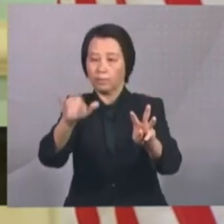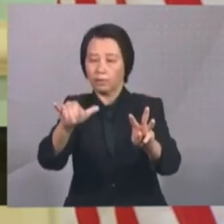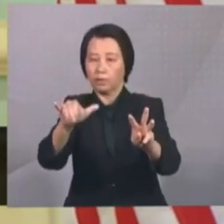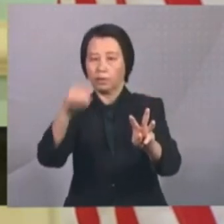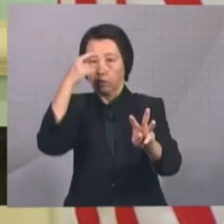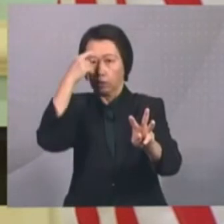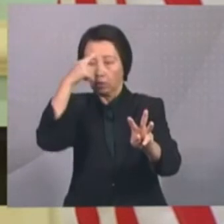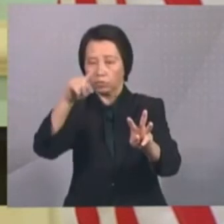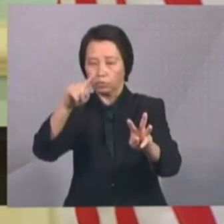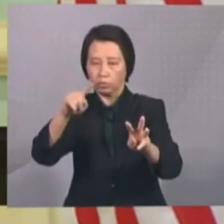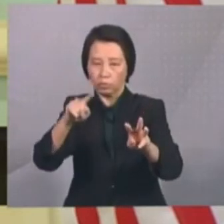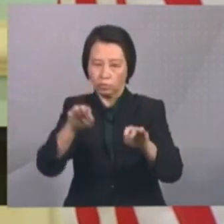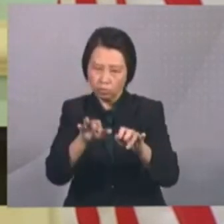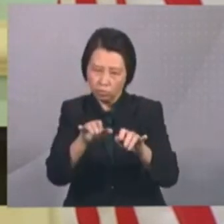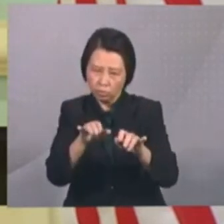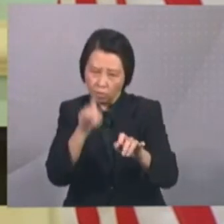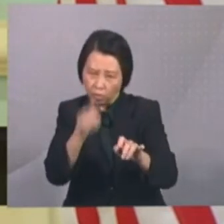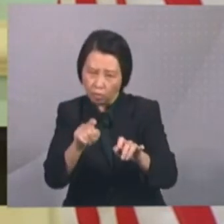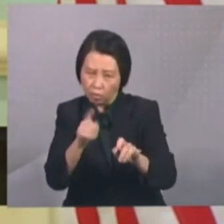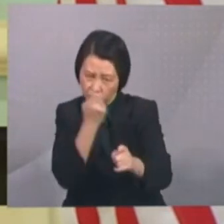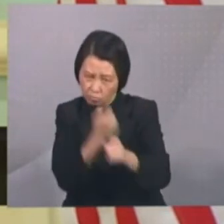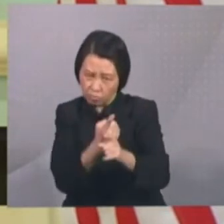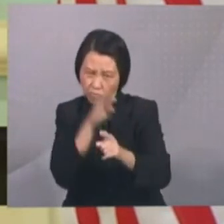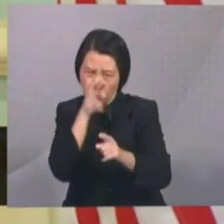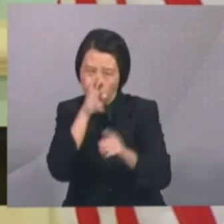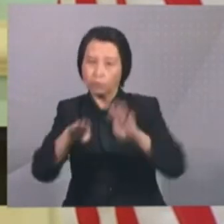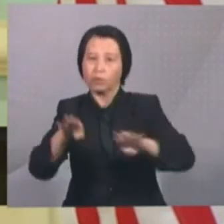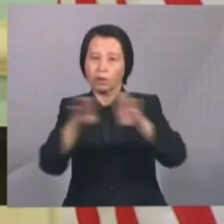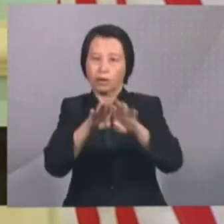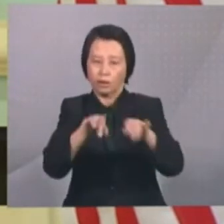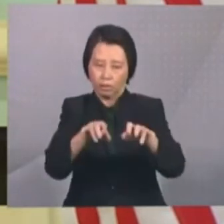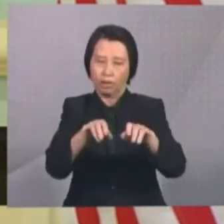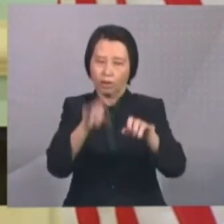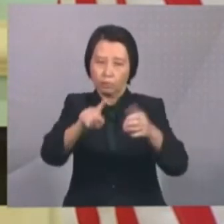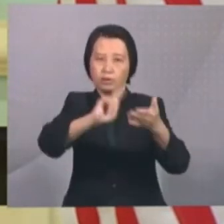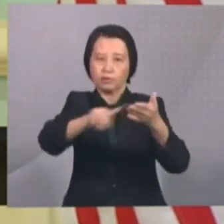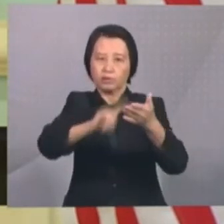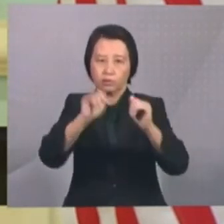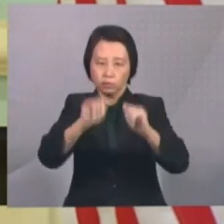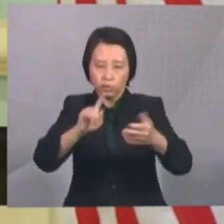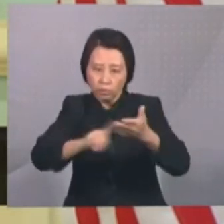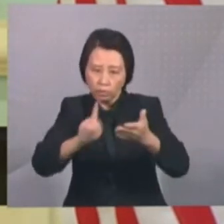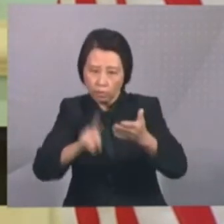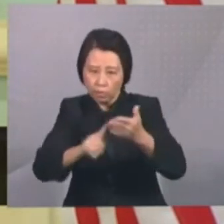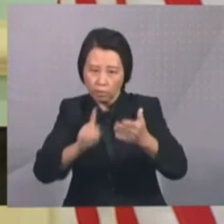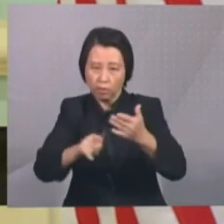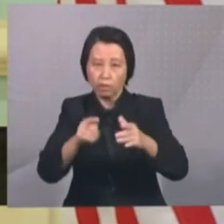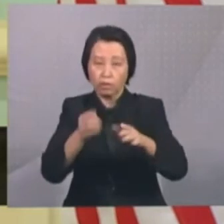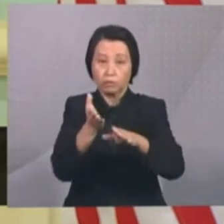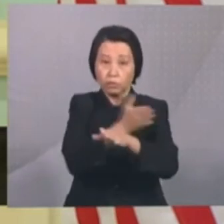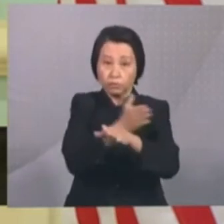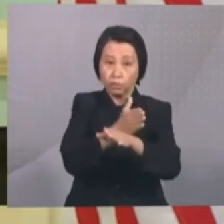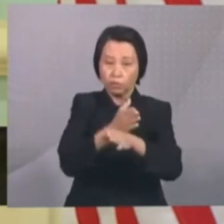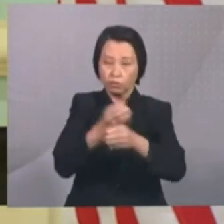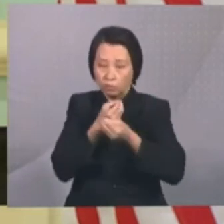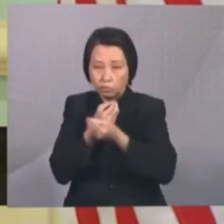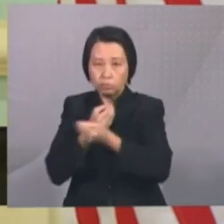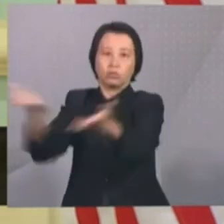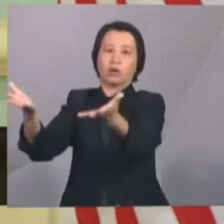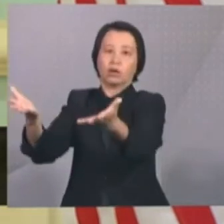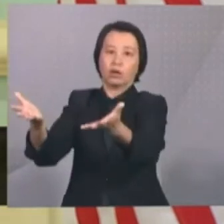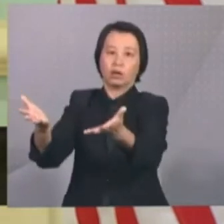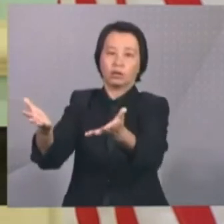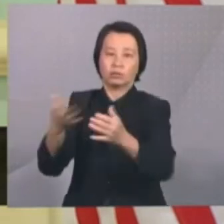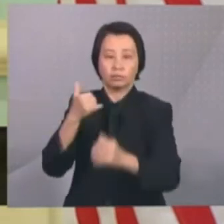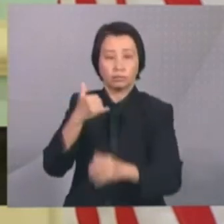untuk menyemak kesahihan berita hai SMA dulu sebelum Seba Hai